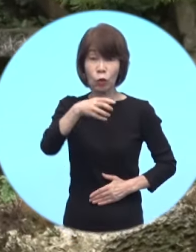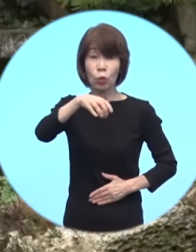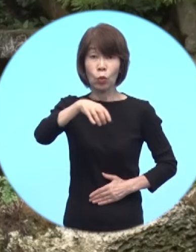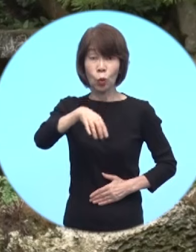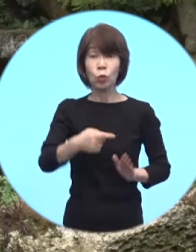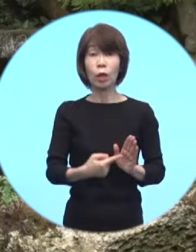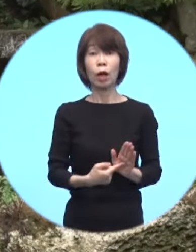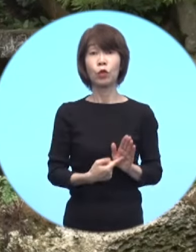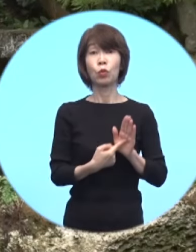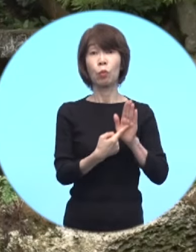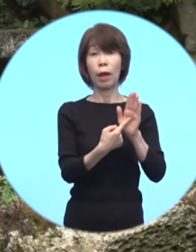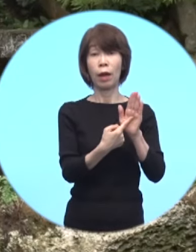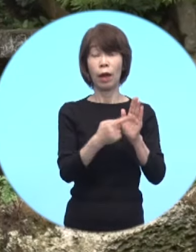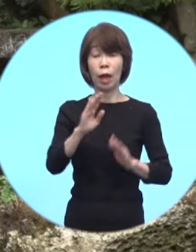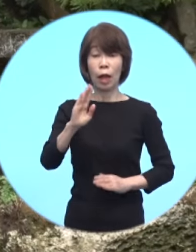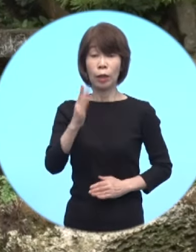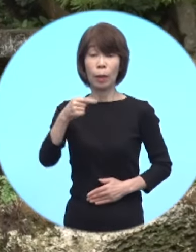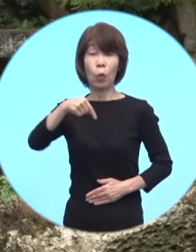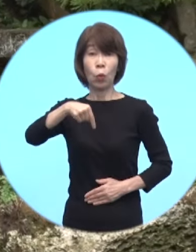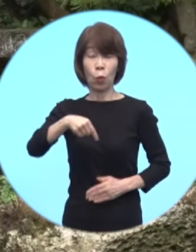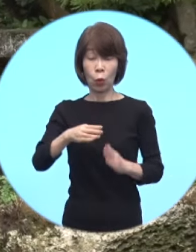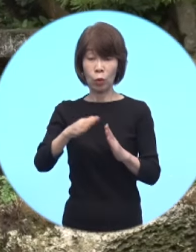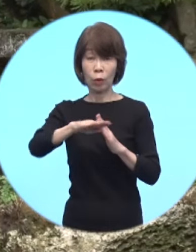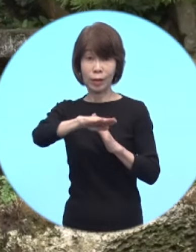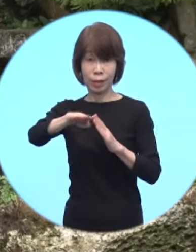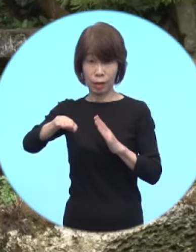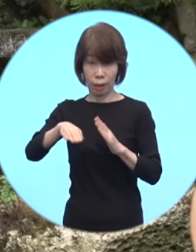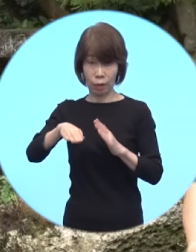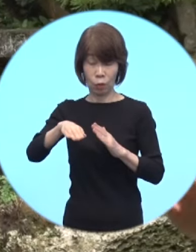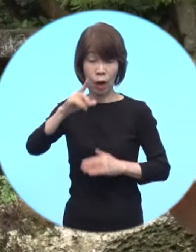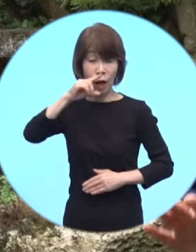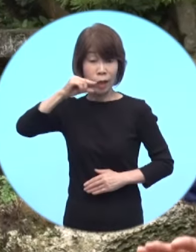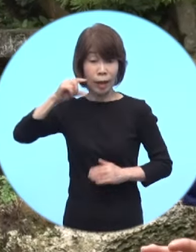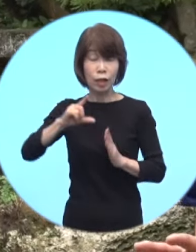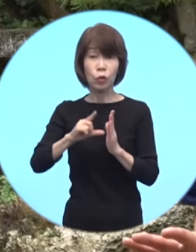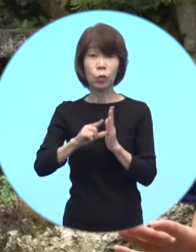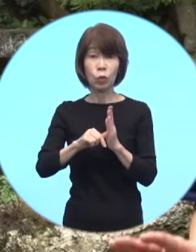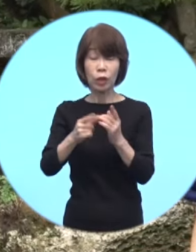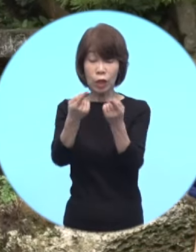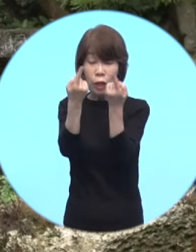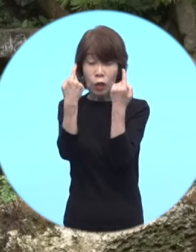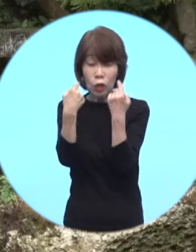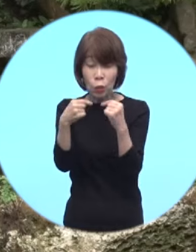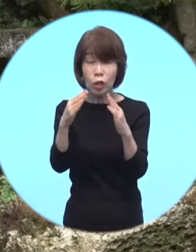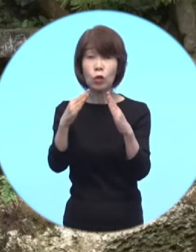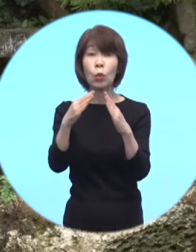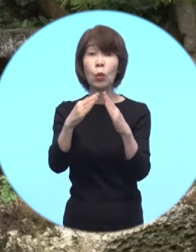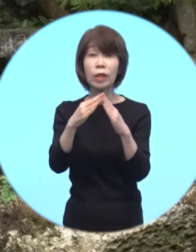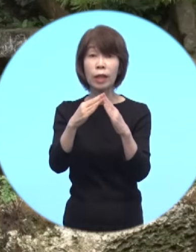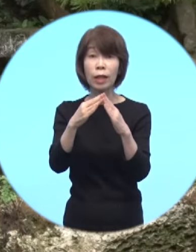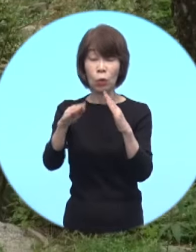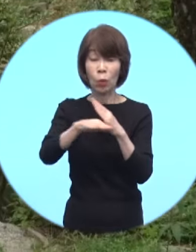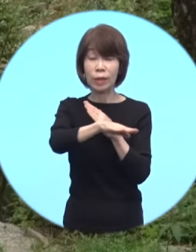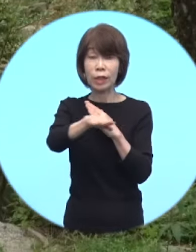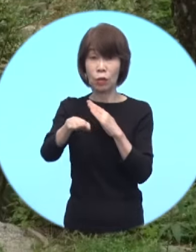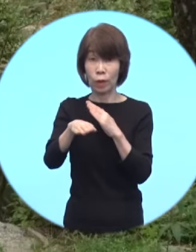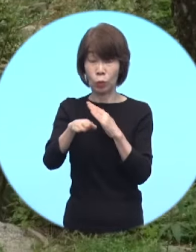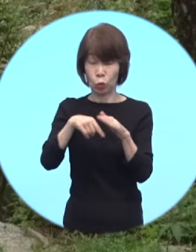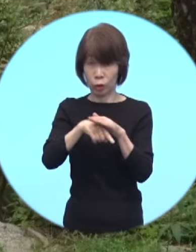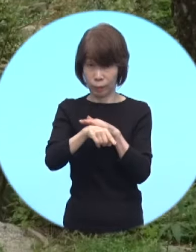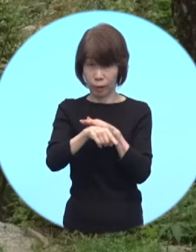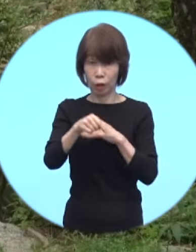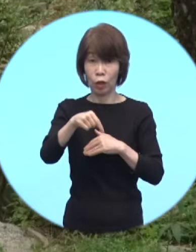、こちらのお庭については大正時代に個人の、住宅に作られたお庭っていうことになります。ここはもともと